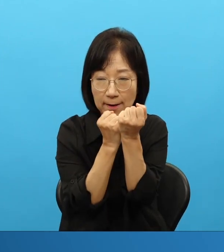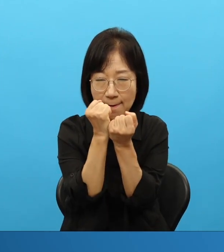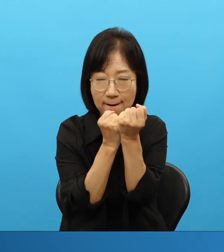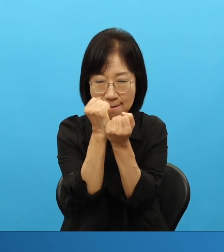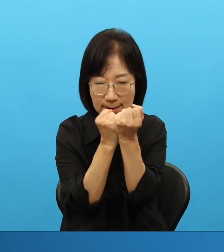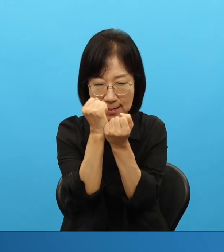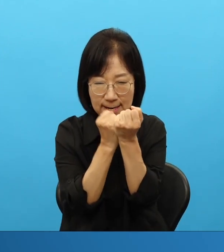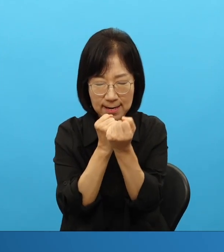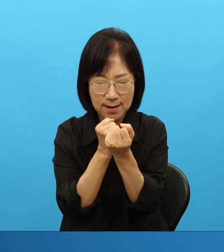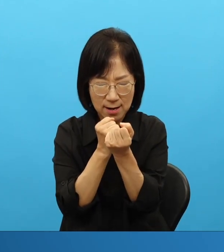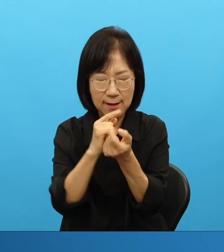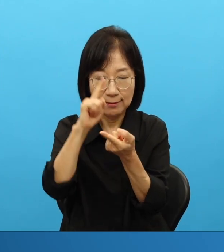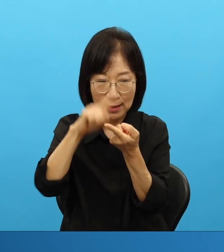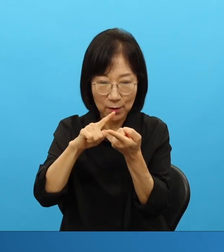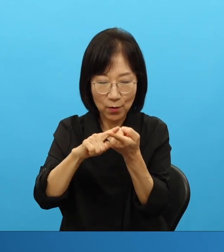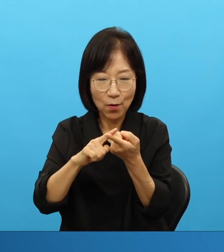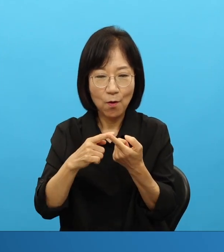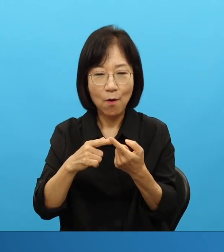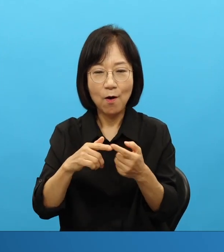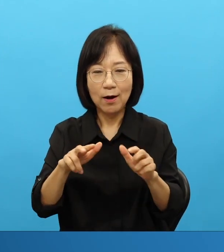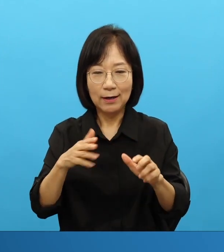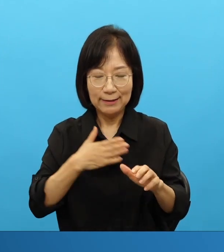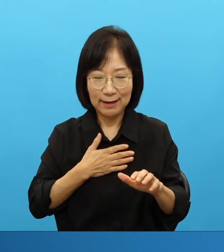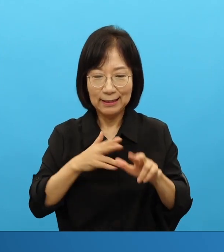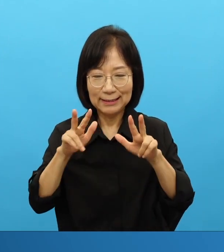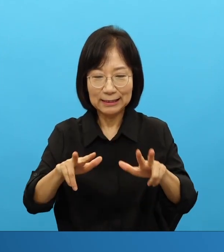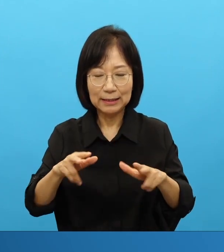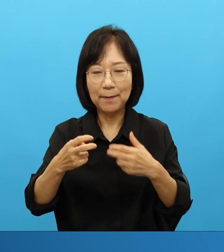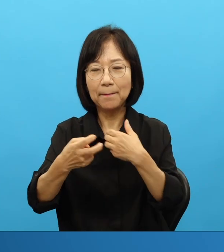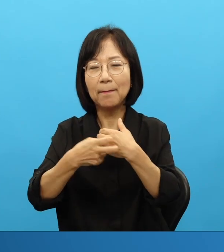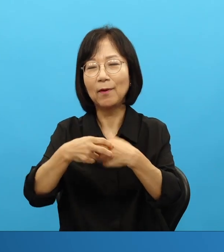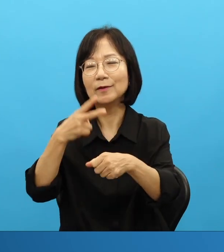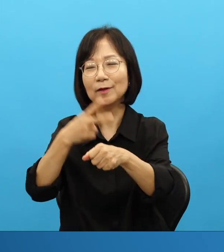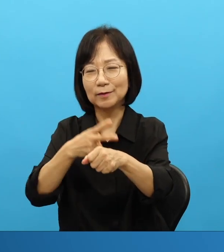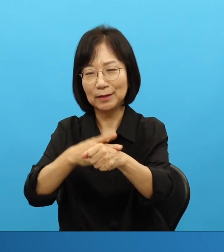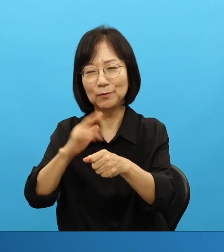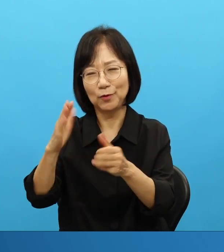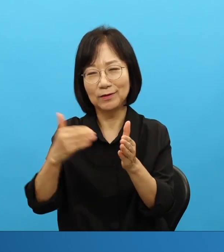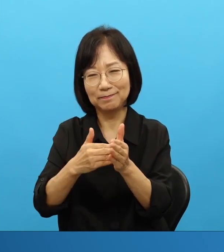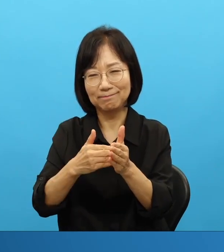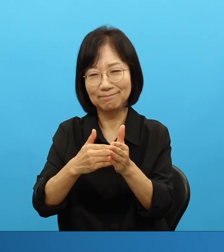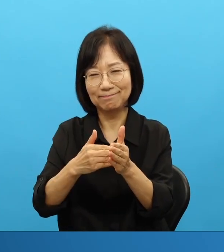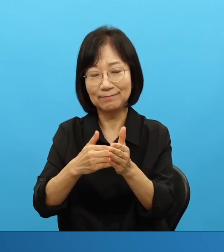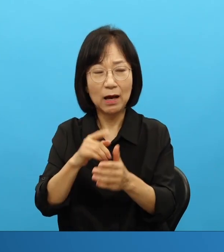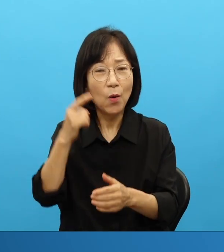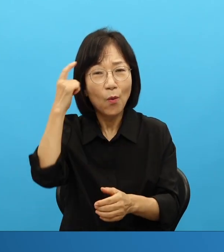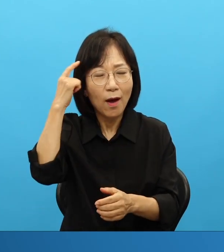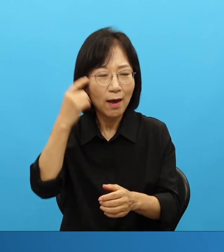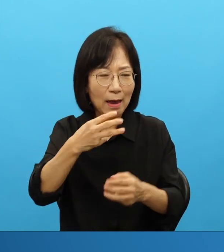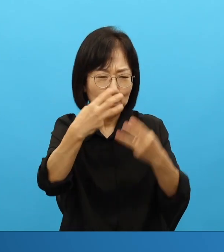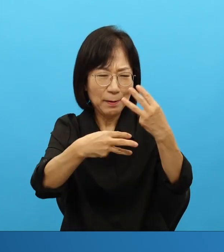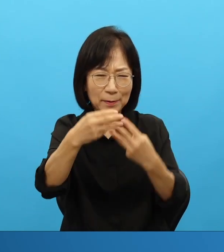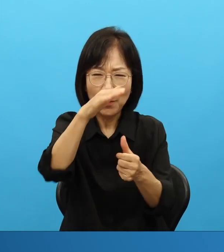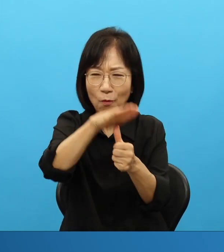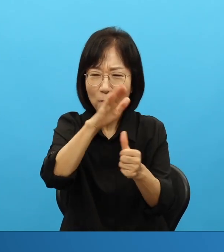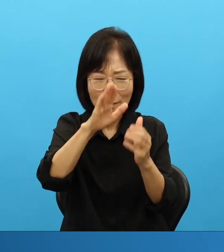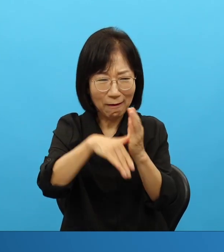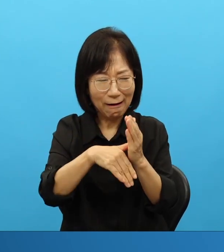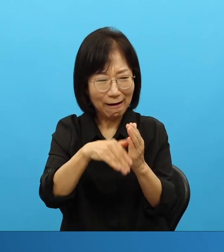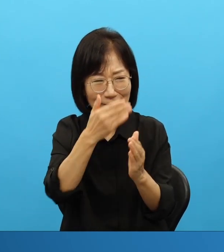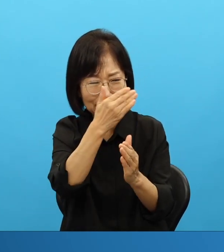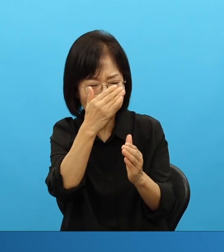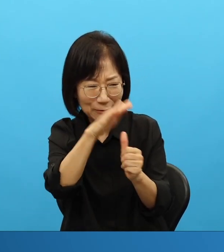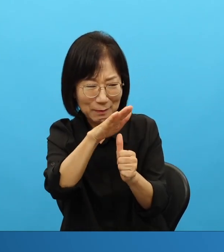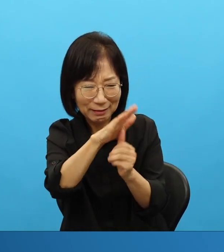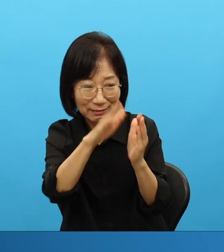되었습니다. And this remnant said, just as you shared with me that day, Pastor, I've now become a doctor. 아니 너무 많이 커서 모르겠는 내가 어릴 때 봤으니까. And I knew them when they were very young, and they're all